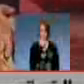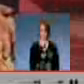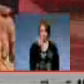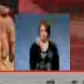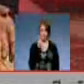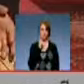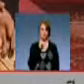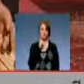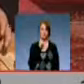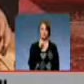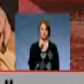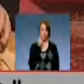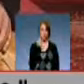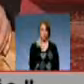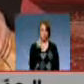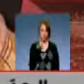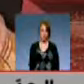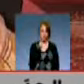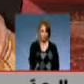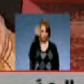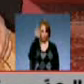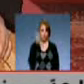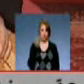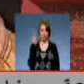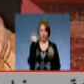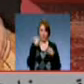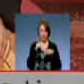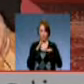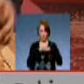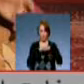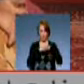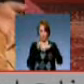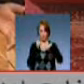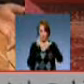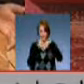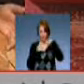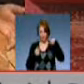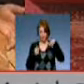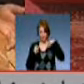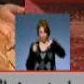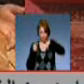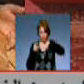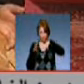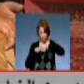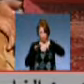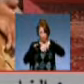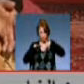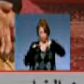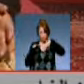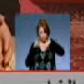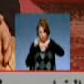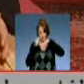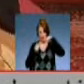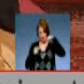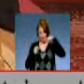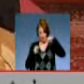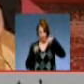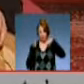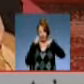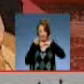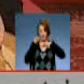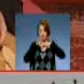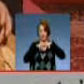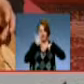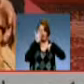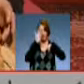صباع مزرق ودينا الدكتور قطعنا صباعه، بعد ما اتقطع صباعي باسبوع لقيت ثلاث صوابع اللي في ريح